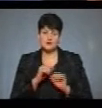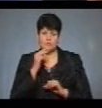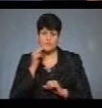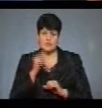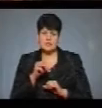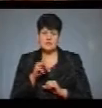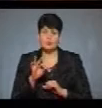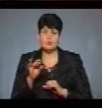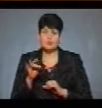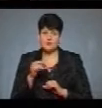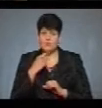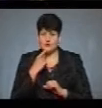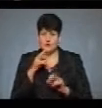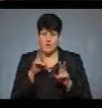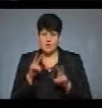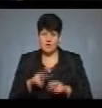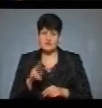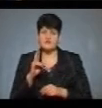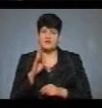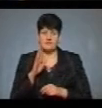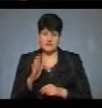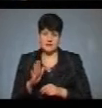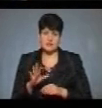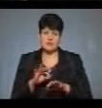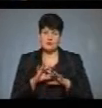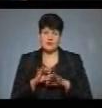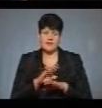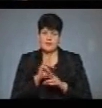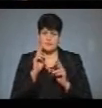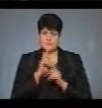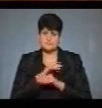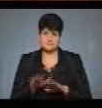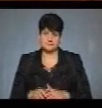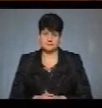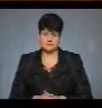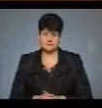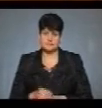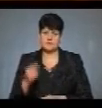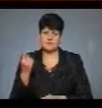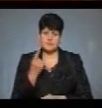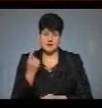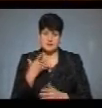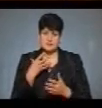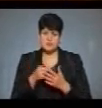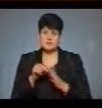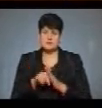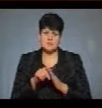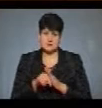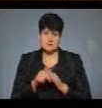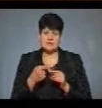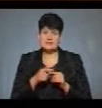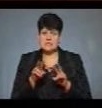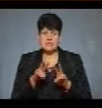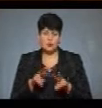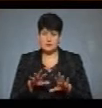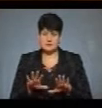Боднарчук заявив, що огляд в квартирі Тетяни Підвашецької провели незаконно. Перше, за своїм змістом, це не огляд місця